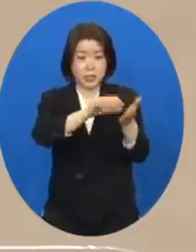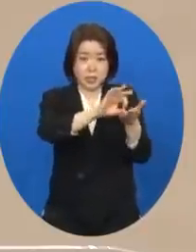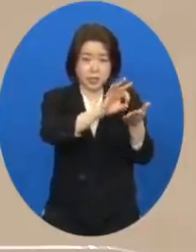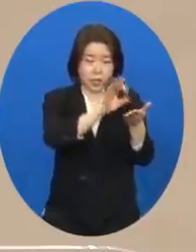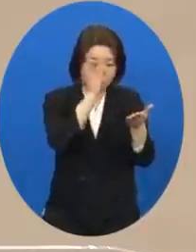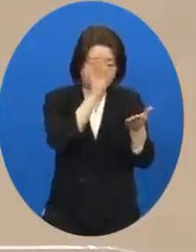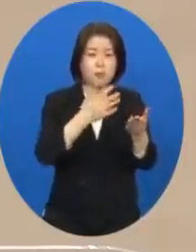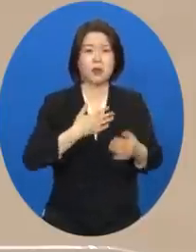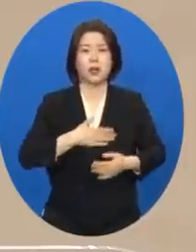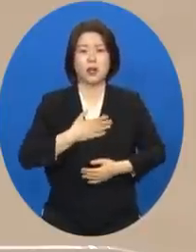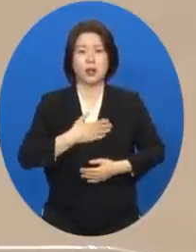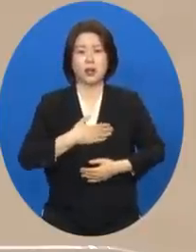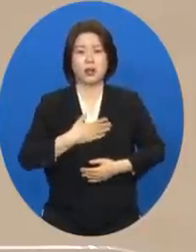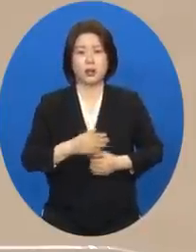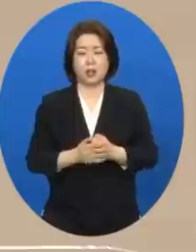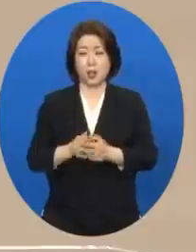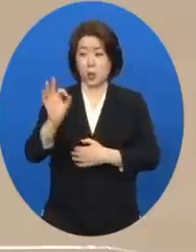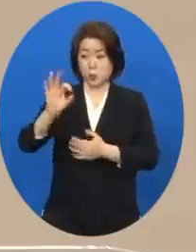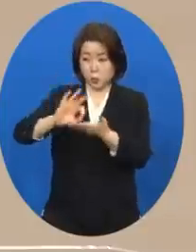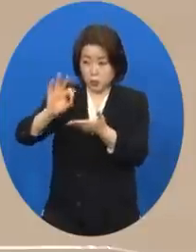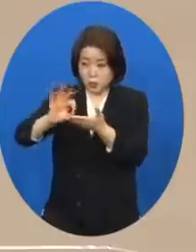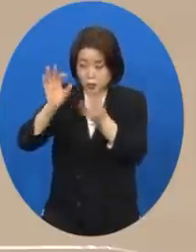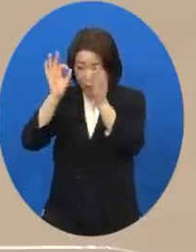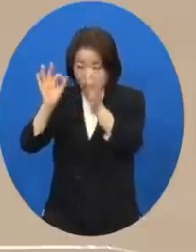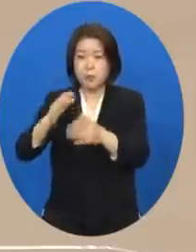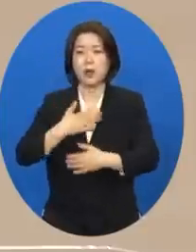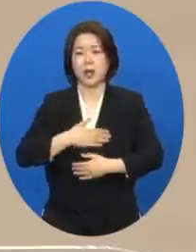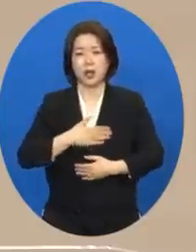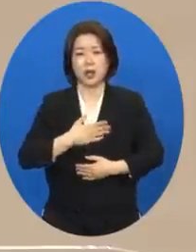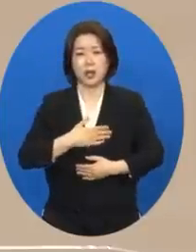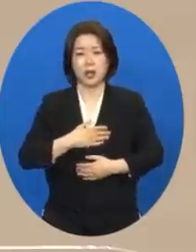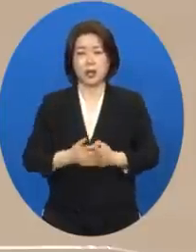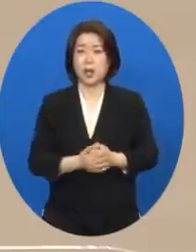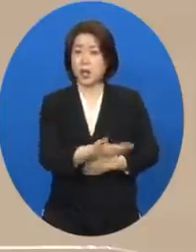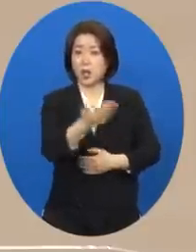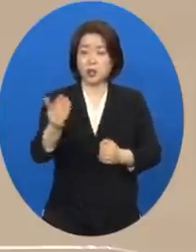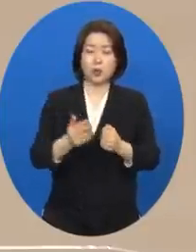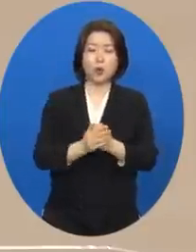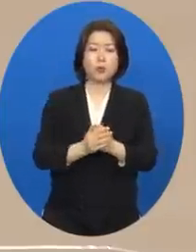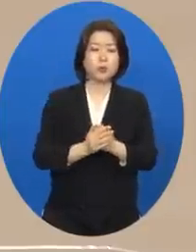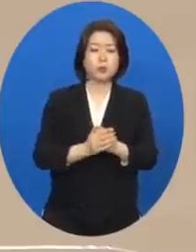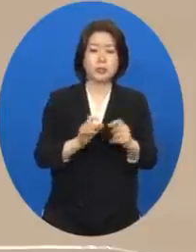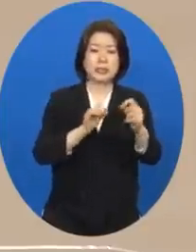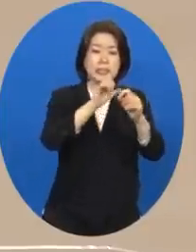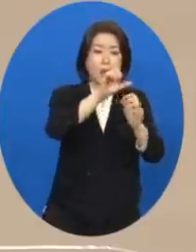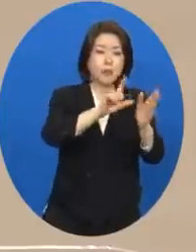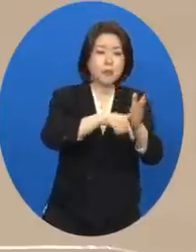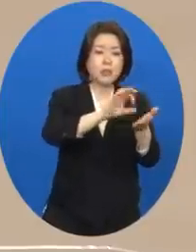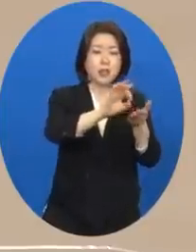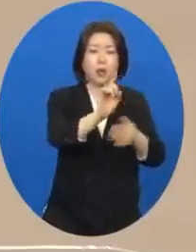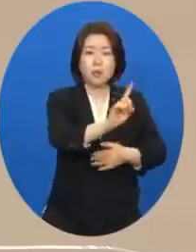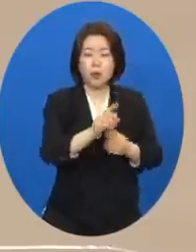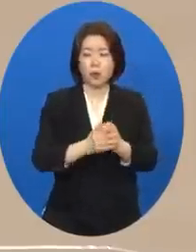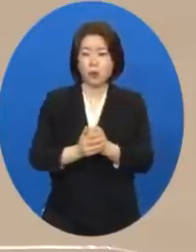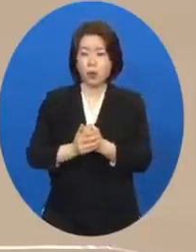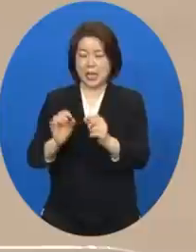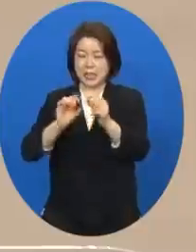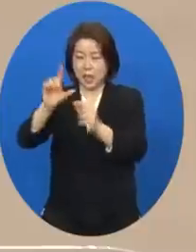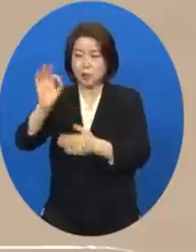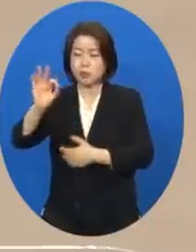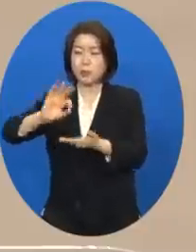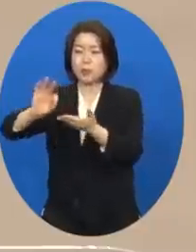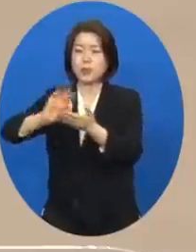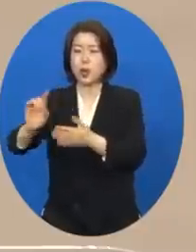알아요 돈 쓰는거 보면 알아 여러분이 주로 어디다 시간 쓰는지 여러분 돈을 어디다 썼는지